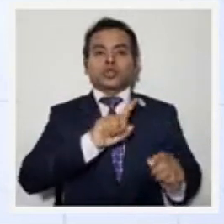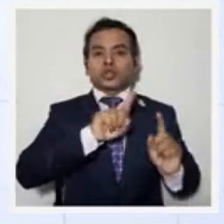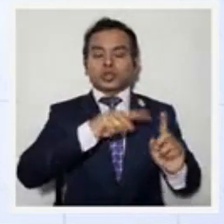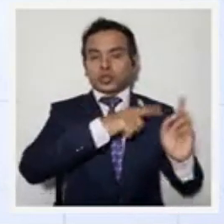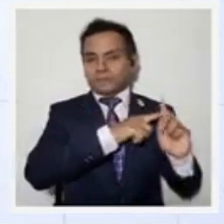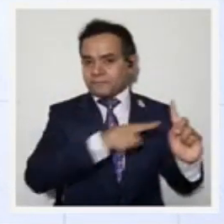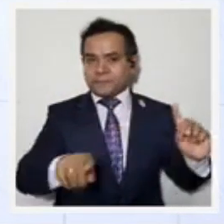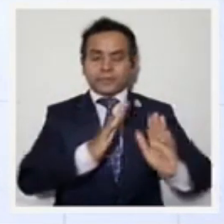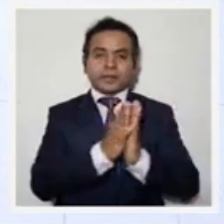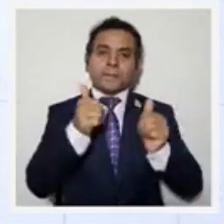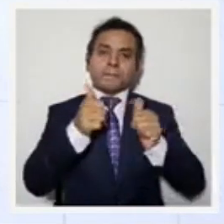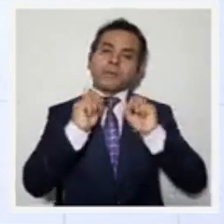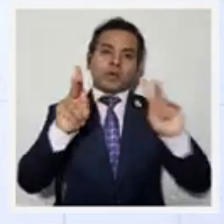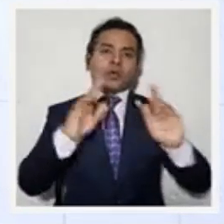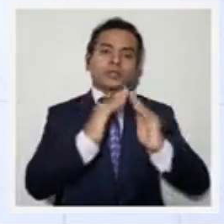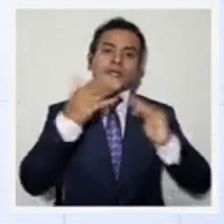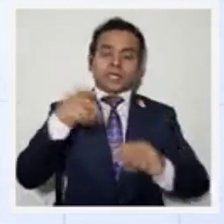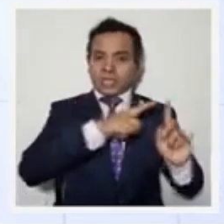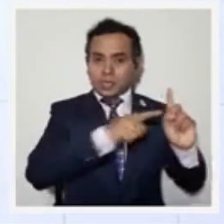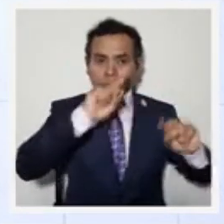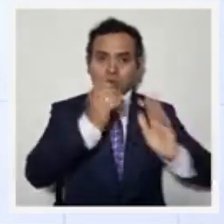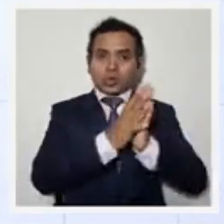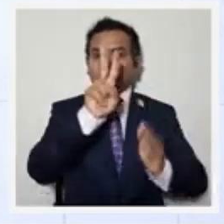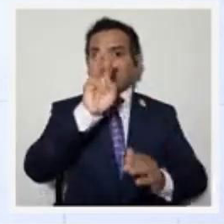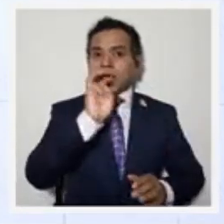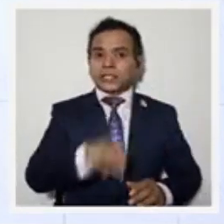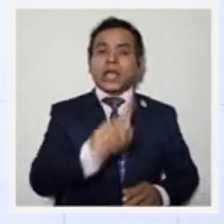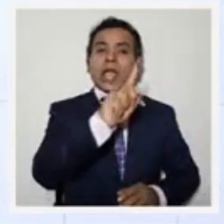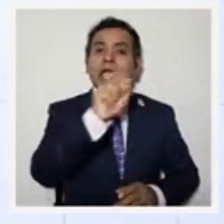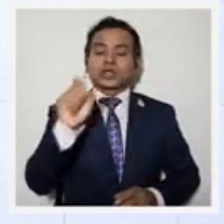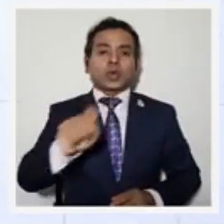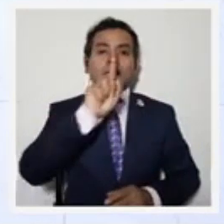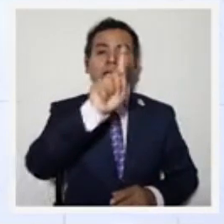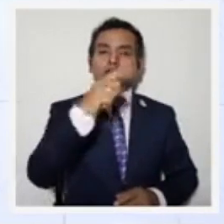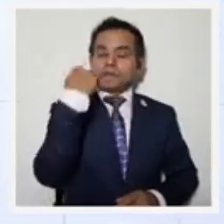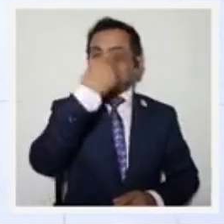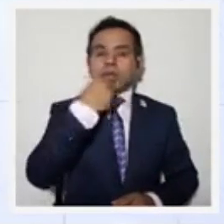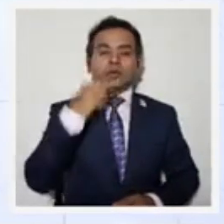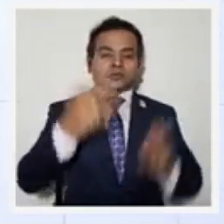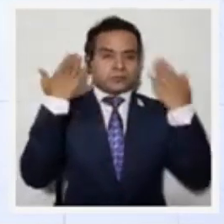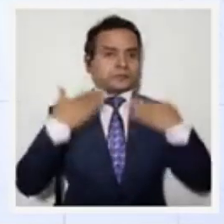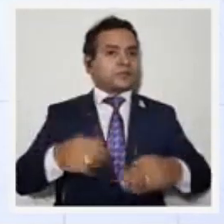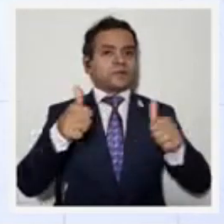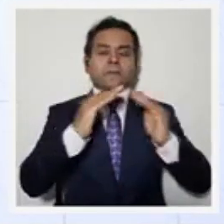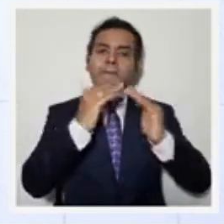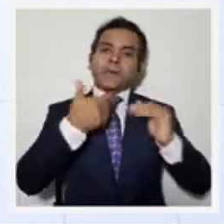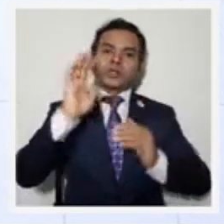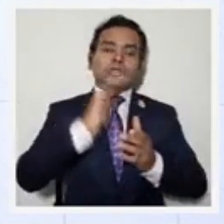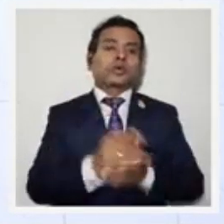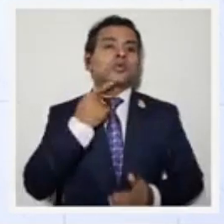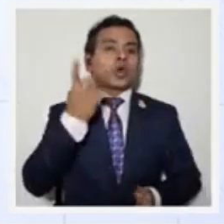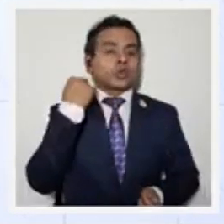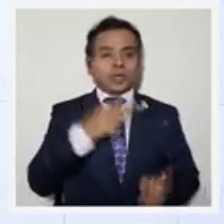জন। এইভাবে মোট 191 জন আমাদের গত 24 ঘন্টায় সুস্থ হয়েছেন এবং এ পর্যন্ত